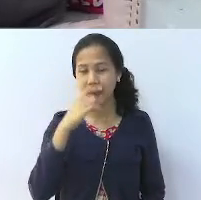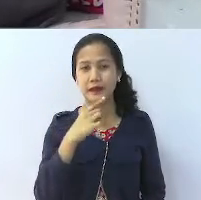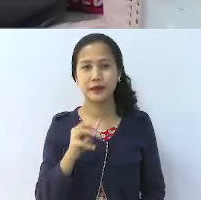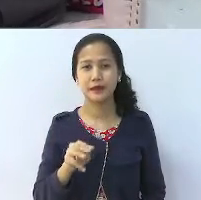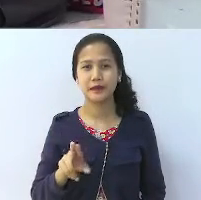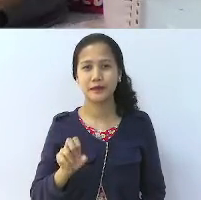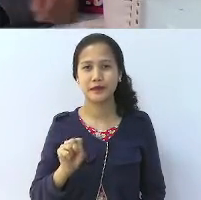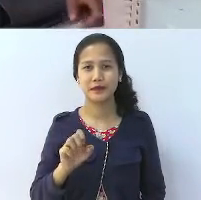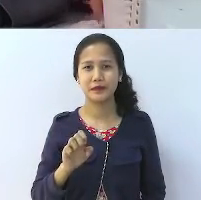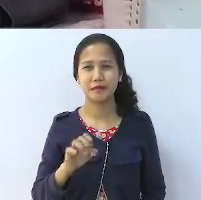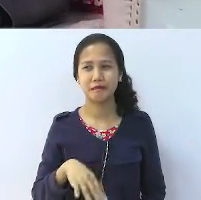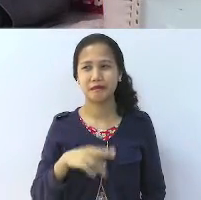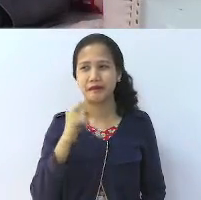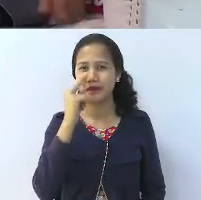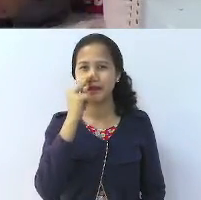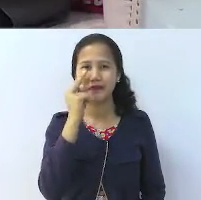doon.